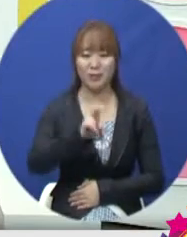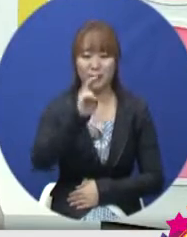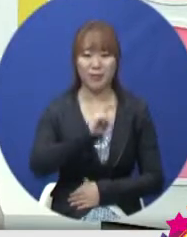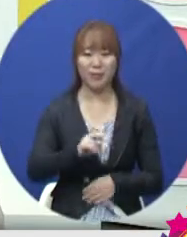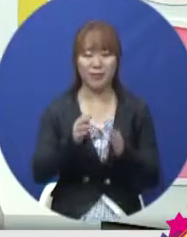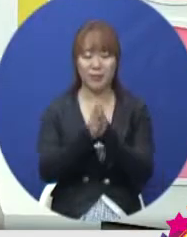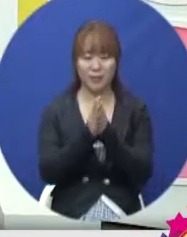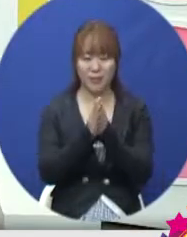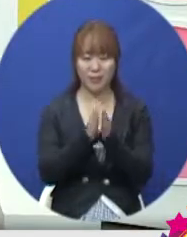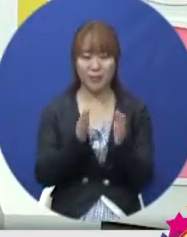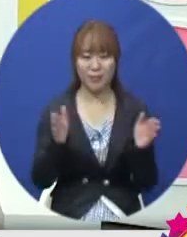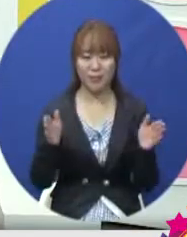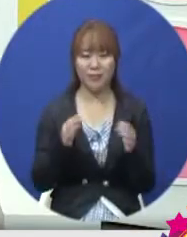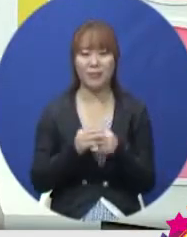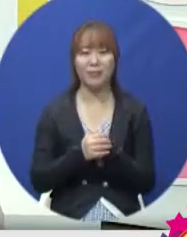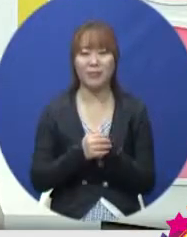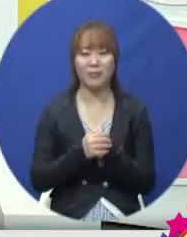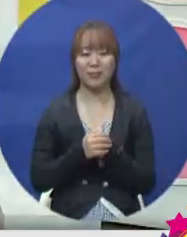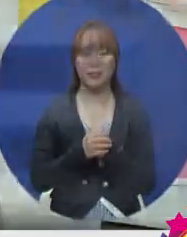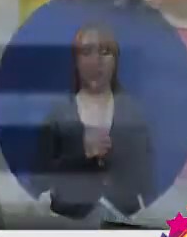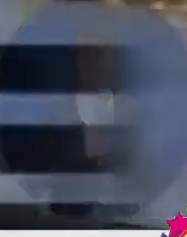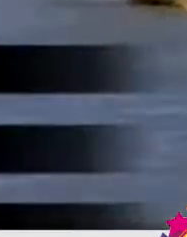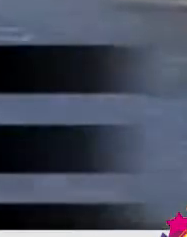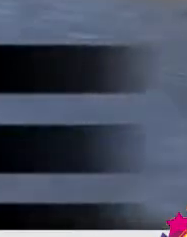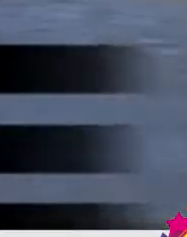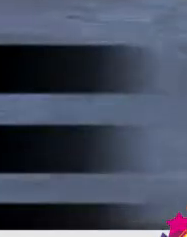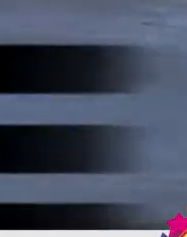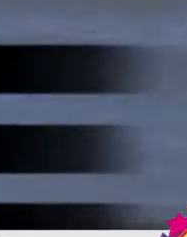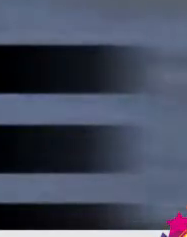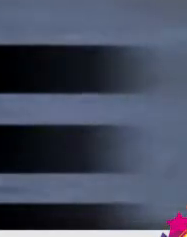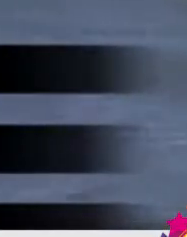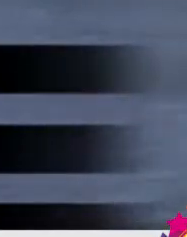부르십니다. 그정 못 잊어.